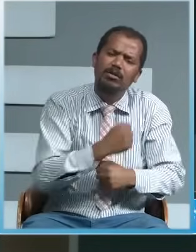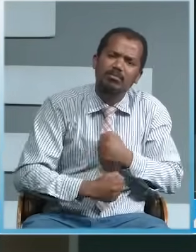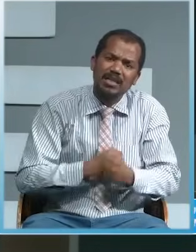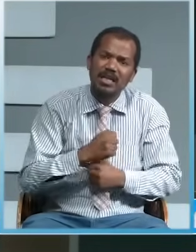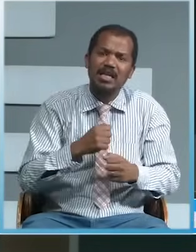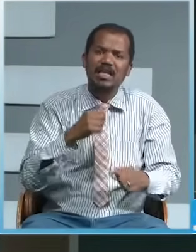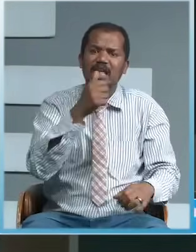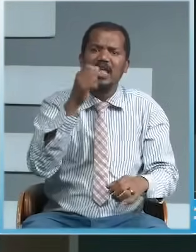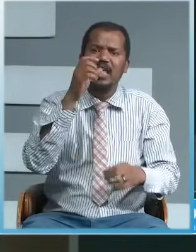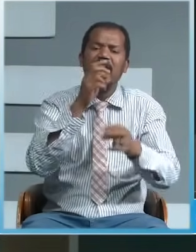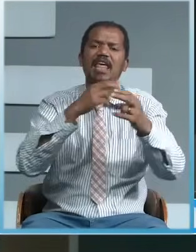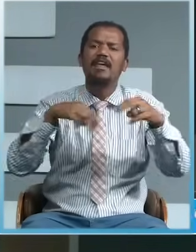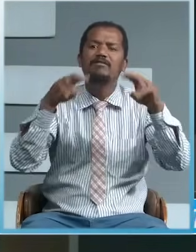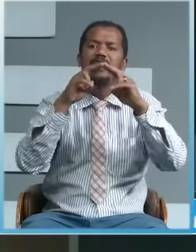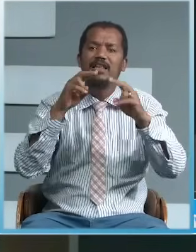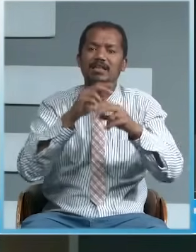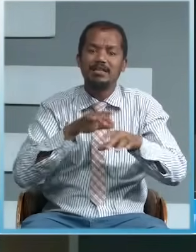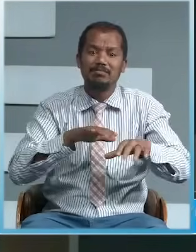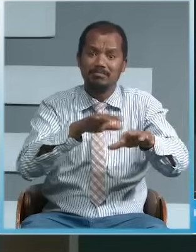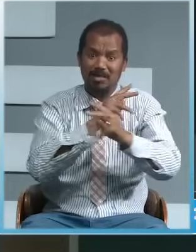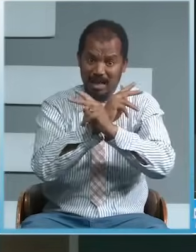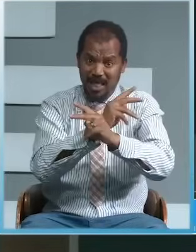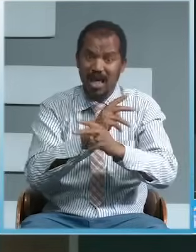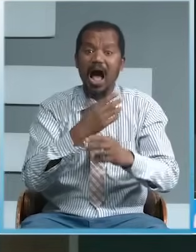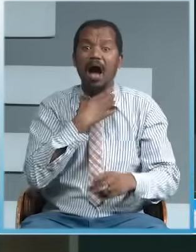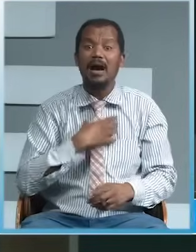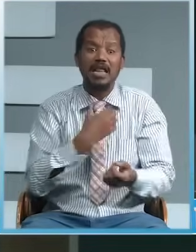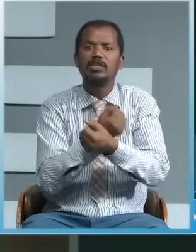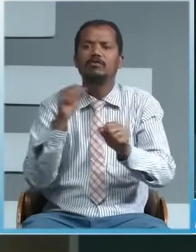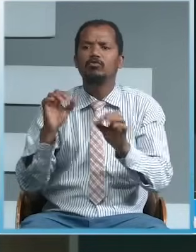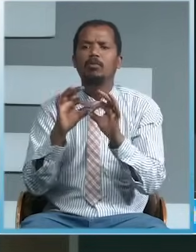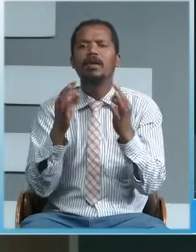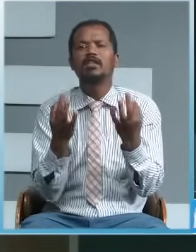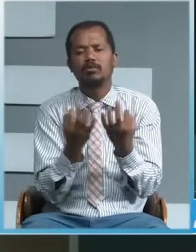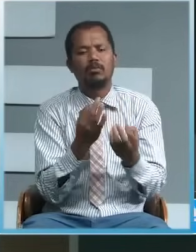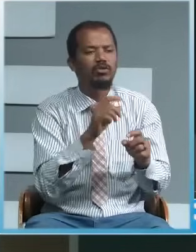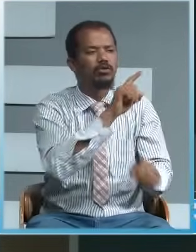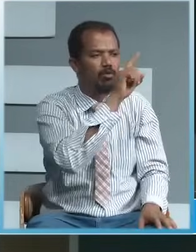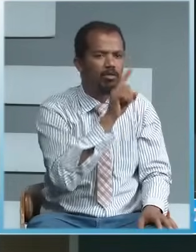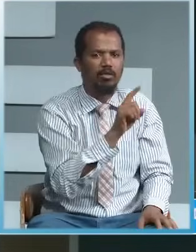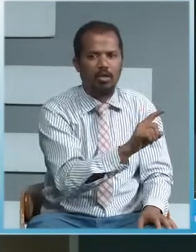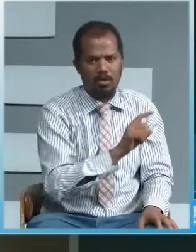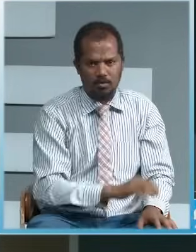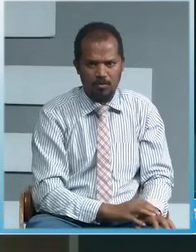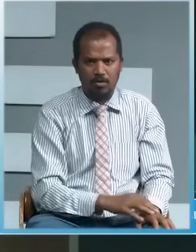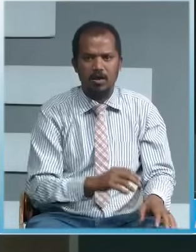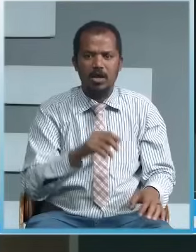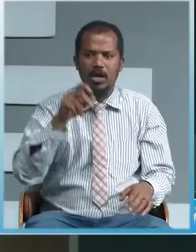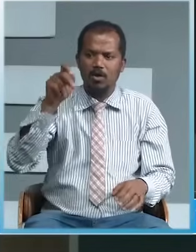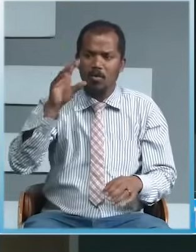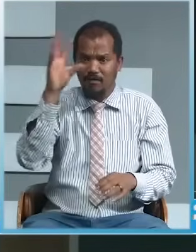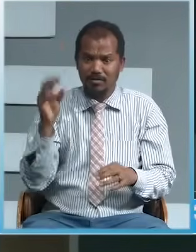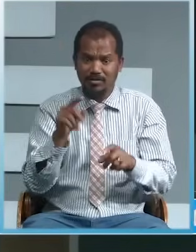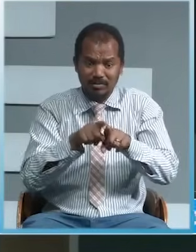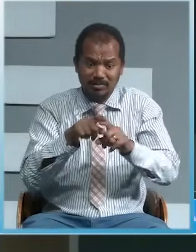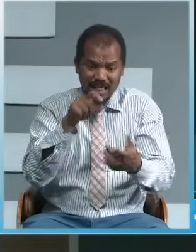ايو يا إفادي مكالاكي سرايت عمرارو چلنا بالاتن دفتو بيتسو تشاتشو تأيكم يا بريتوريا